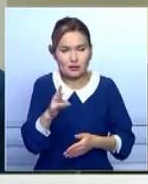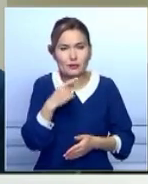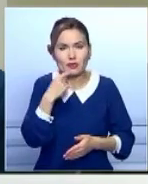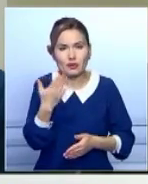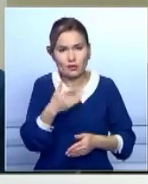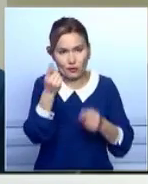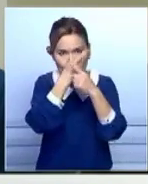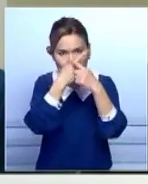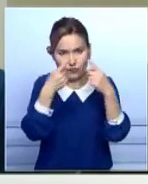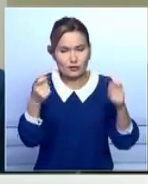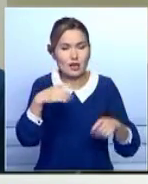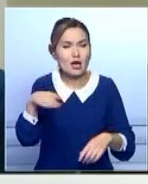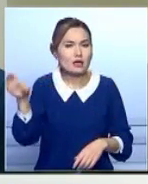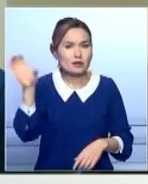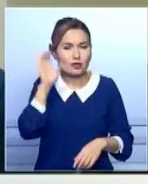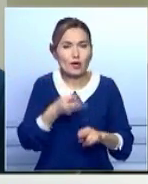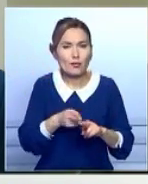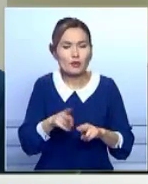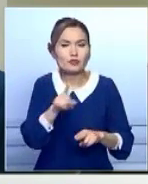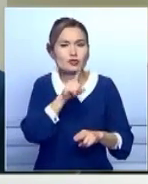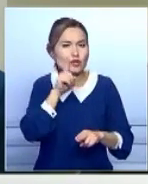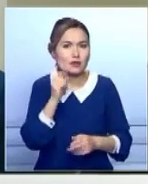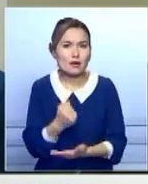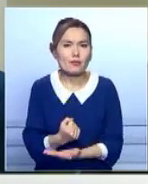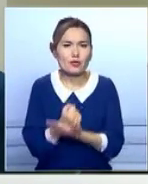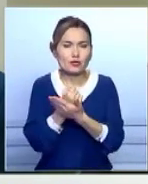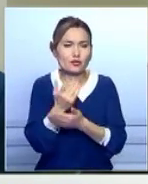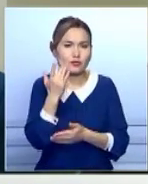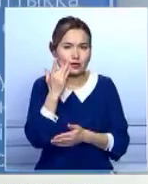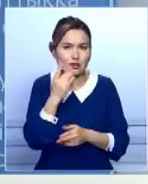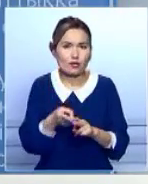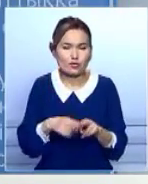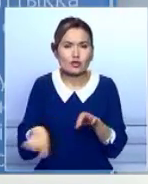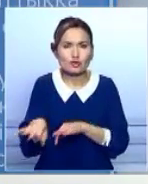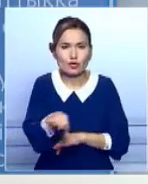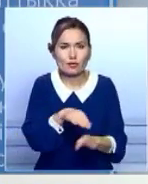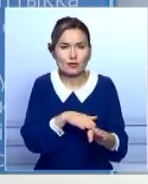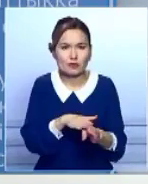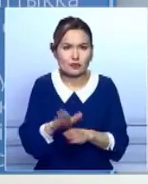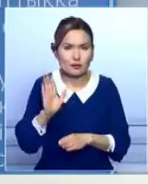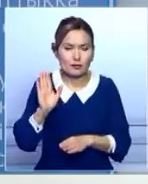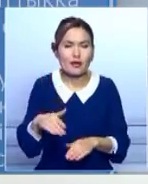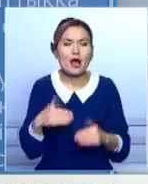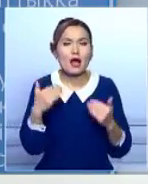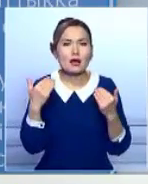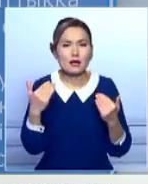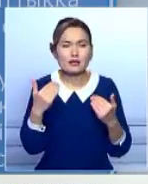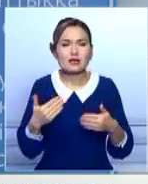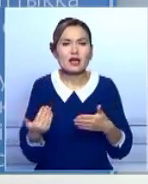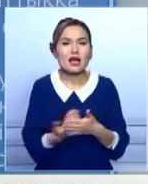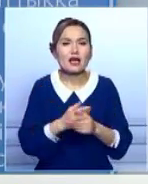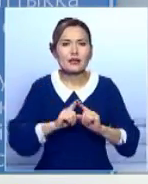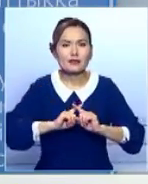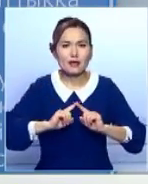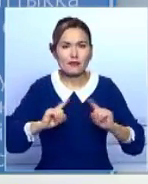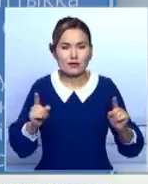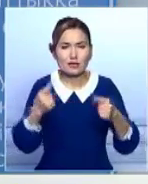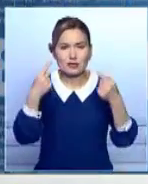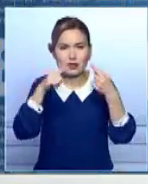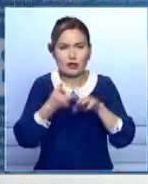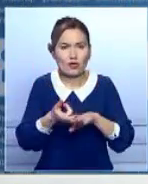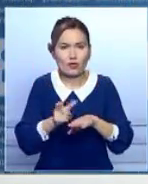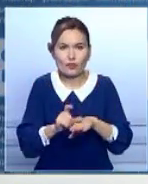күшімізбен атсалысып осы жобаны іске асырамыз. Себебі қазіргі заман талабы инновациялық технологияларға байланысты